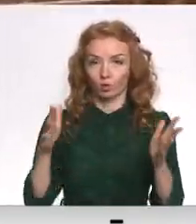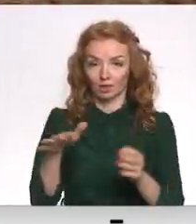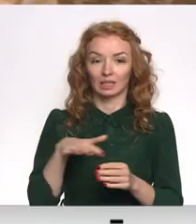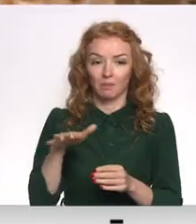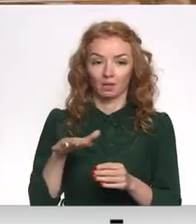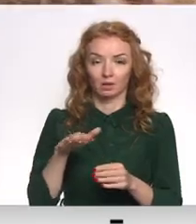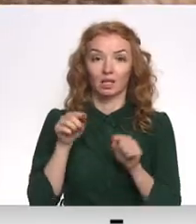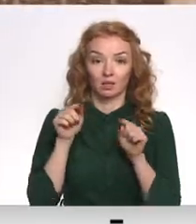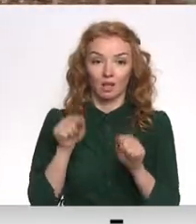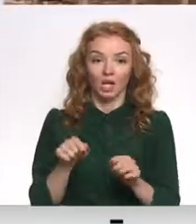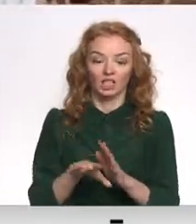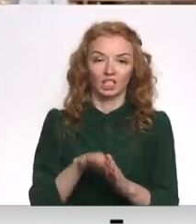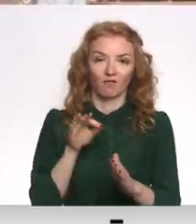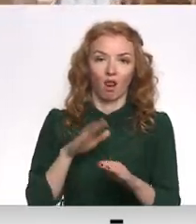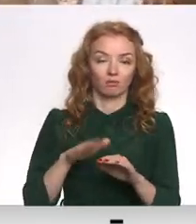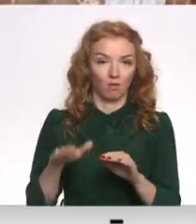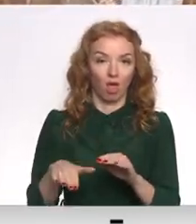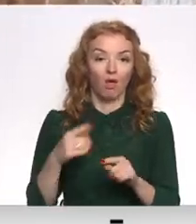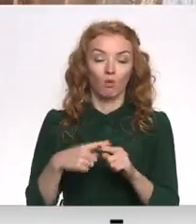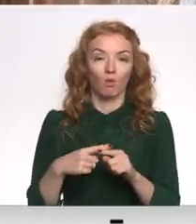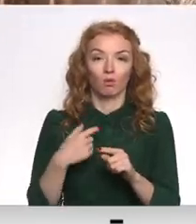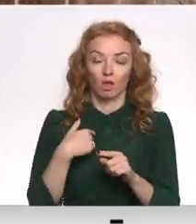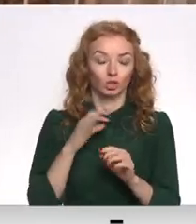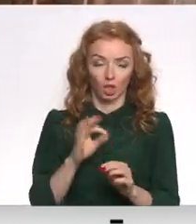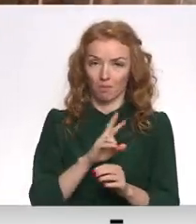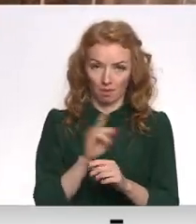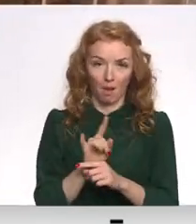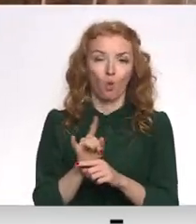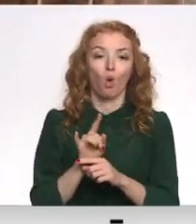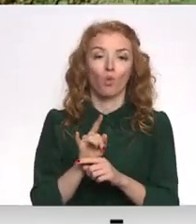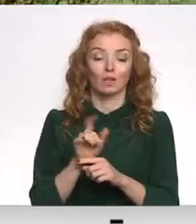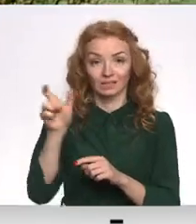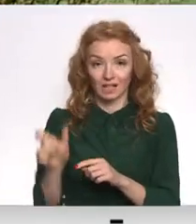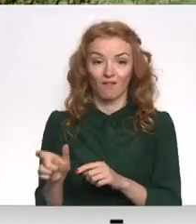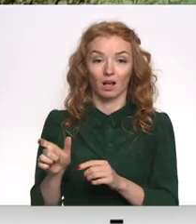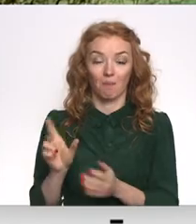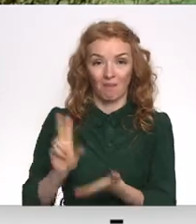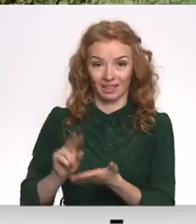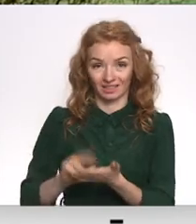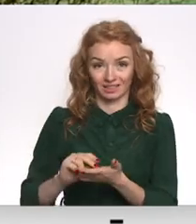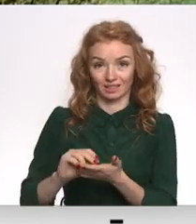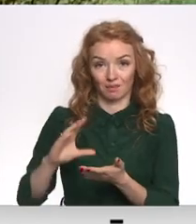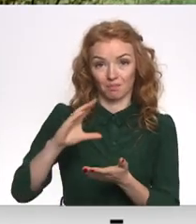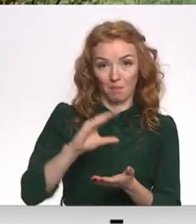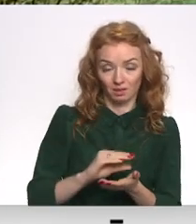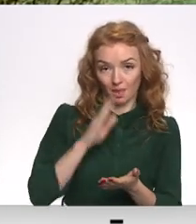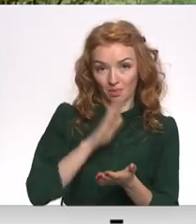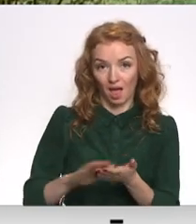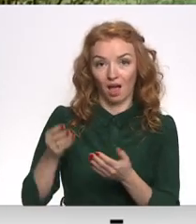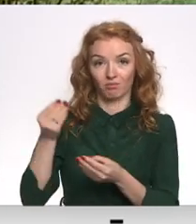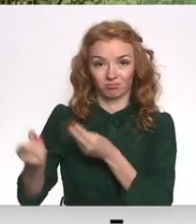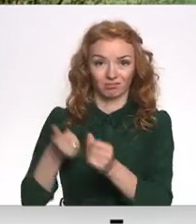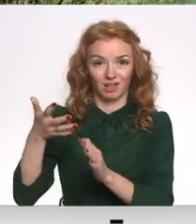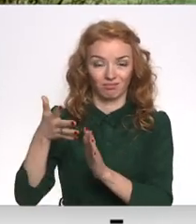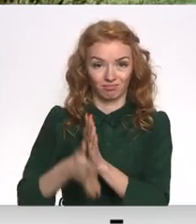būs tieši šīs izvēles priekšā. Un es neliekuļoju. Ja? Tātad cilvēkam, ja pensijas apmērs ir mazāks par rēķina apmēru,